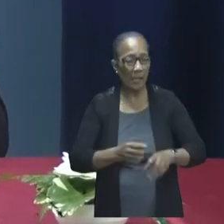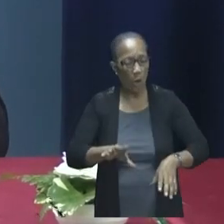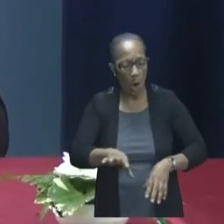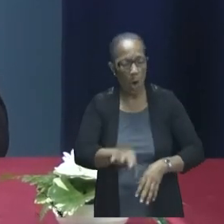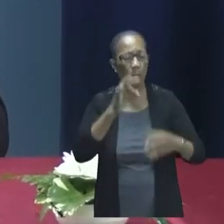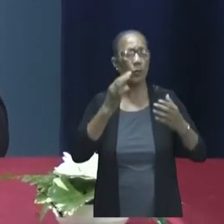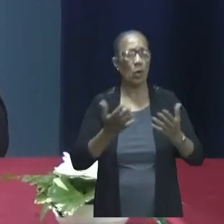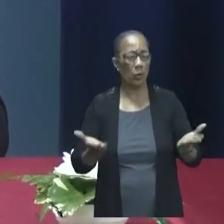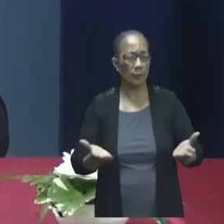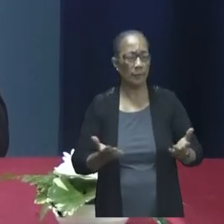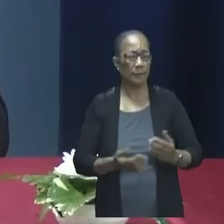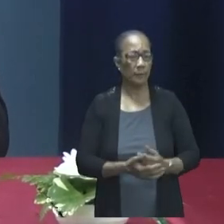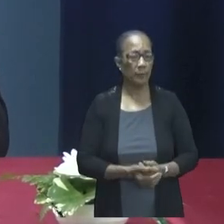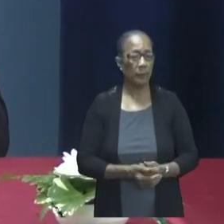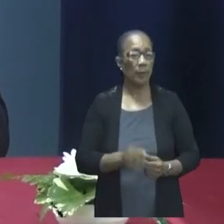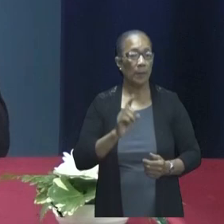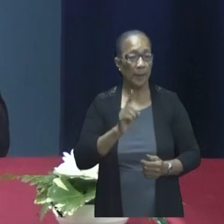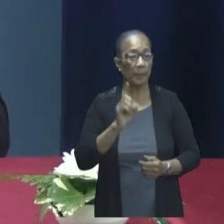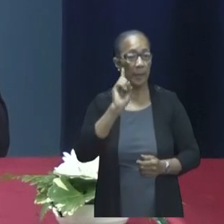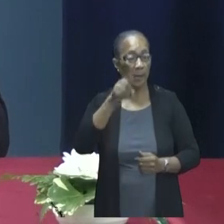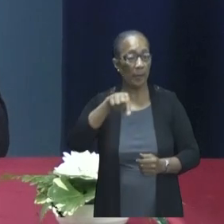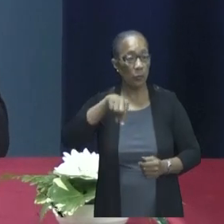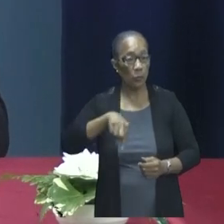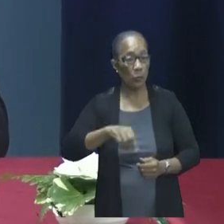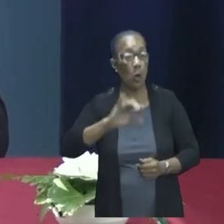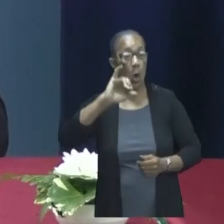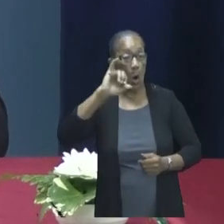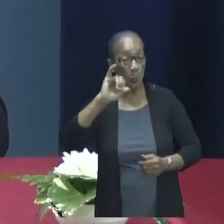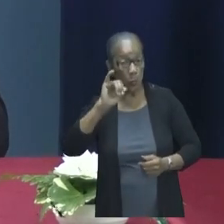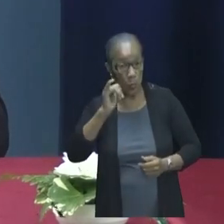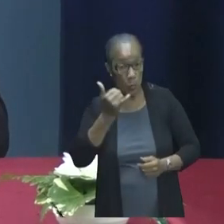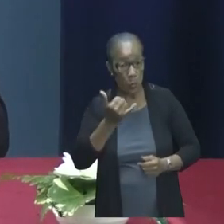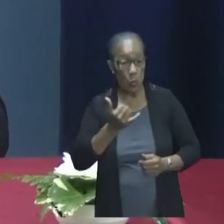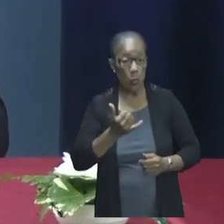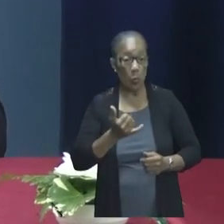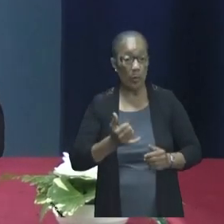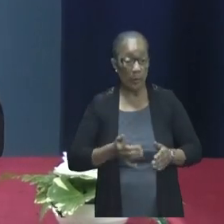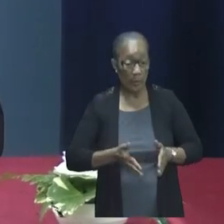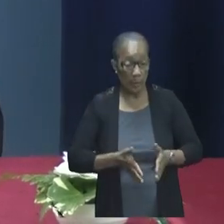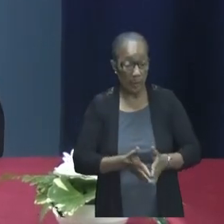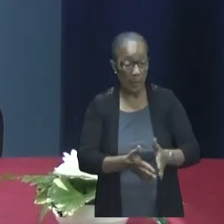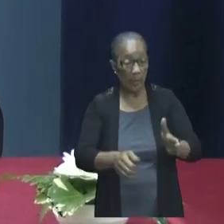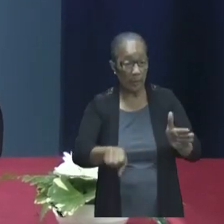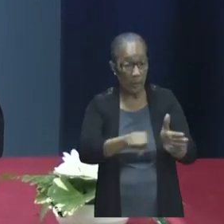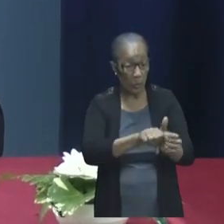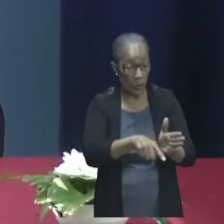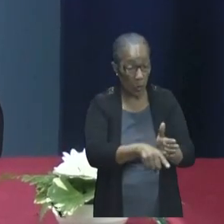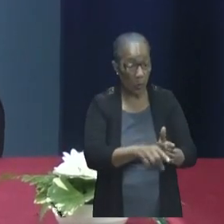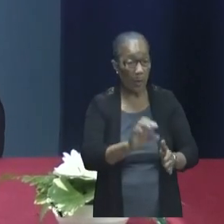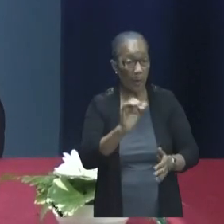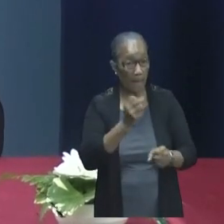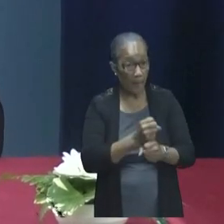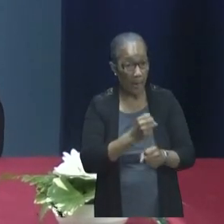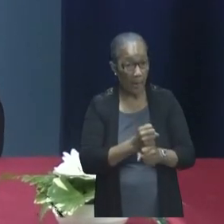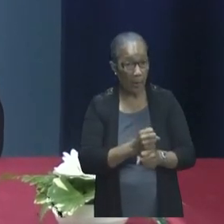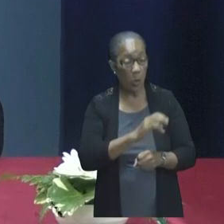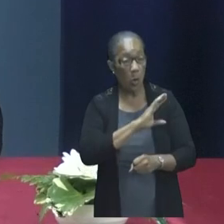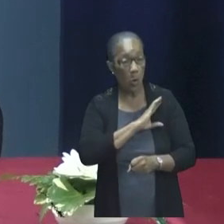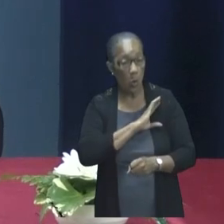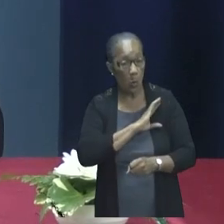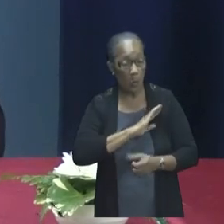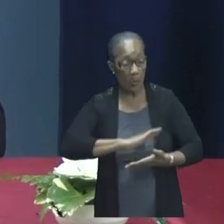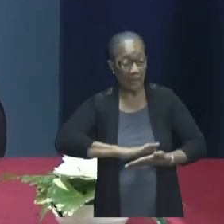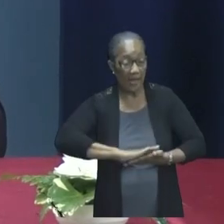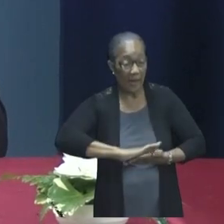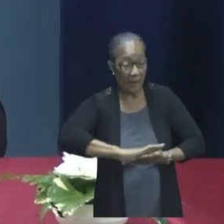20 binnen de smb waar het gaat om nieuwe riool aanleggen naar het afvoerkanaal en natuurlijk moet het asfalt back ook aangepakt worden je